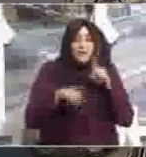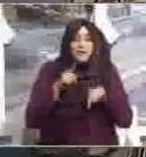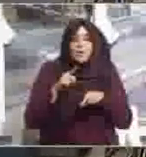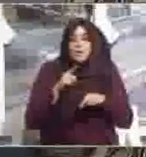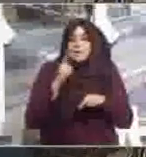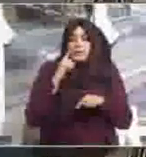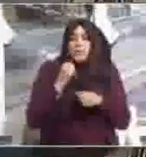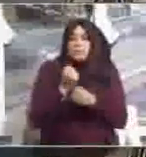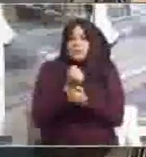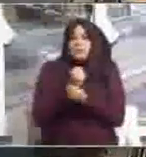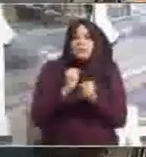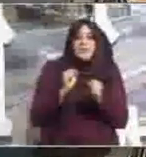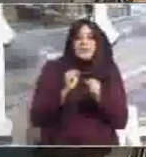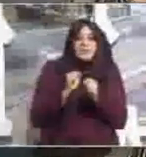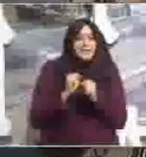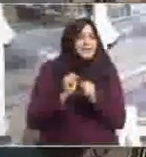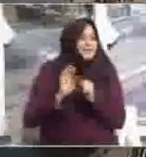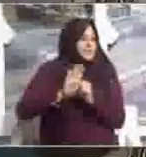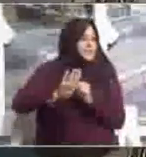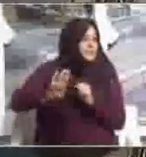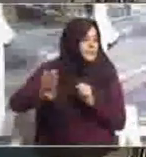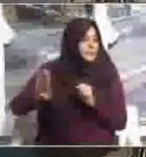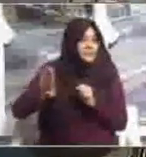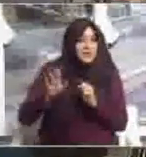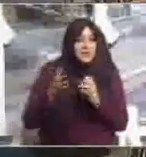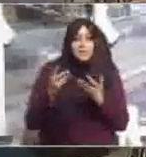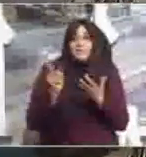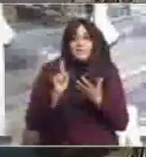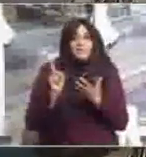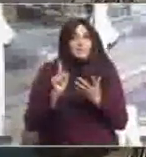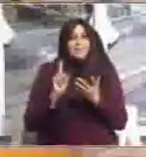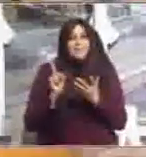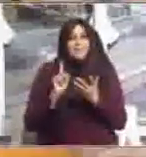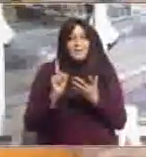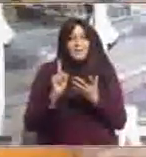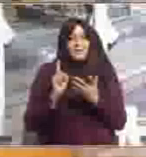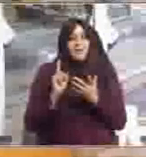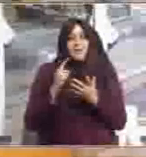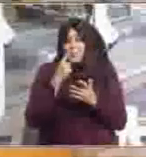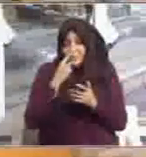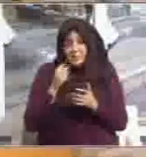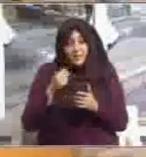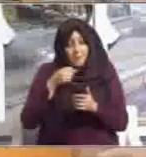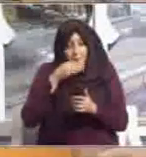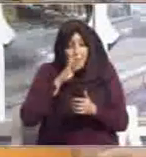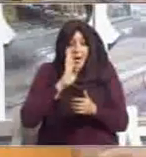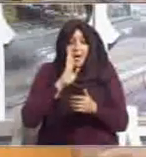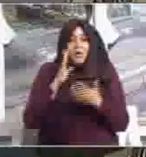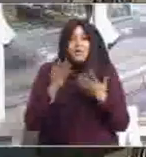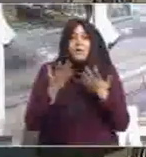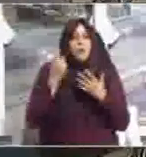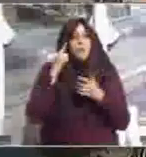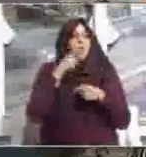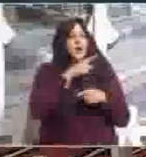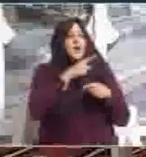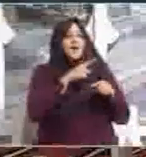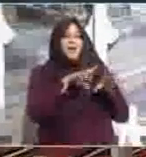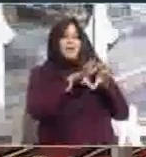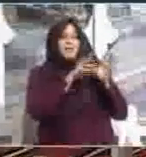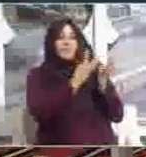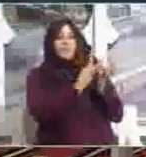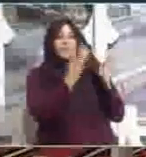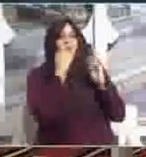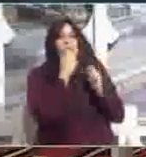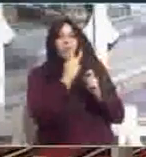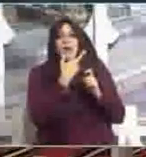شغل يحشم كانه يقولها مع الله يقولها كلام له ماشي لبي رغبه اللي معاه هما ولا رغبه نفسه